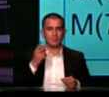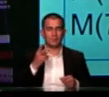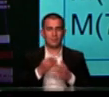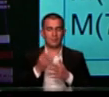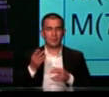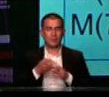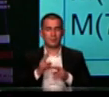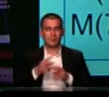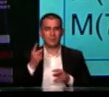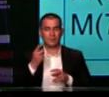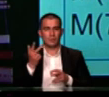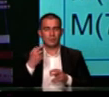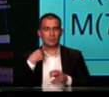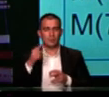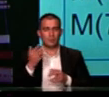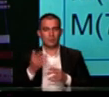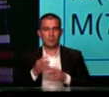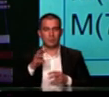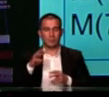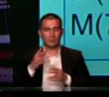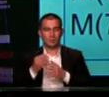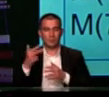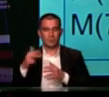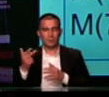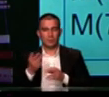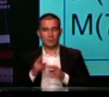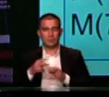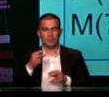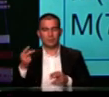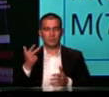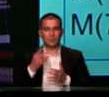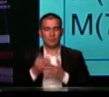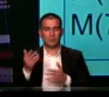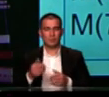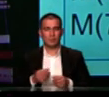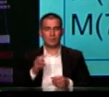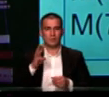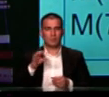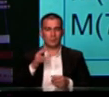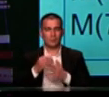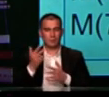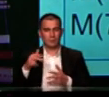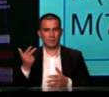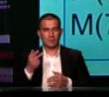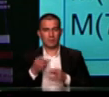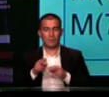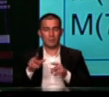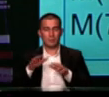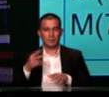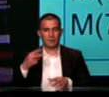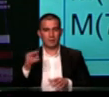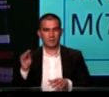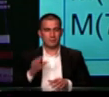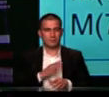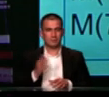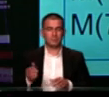33. 6 qoldi hosil bo'ldi. 7'ning 3-ci derecesi mod 33. Bunda 20 qoldiq